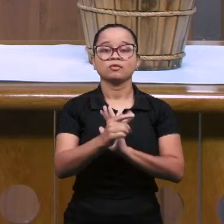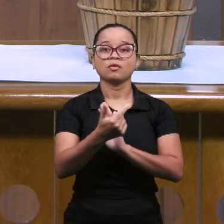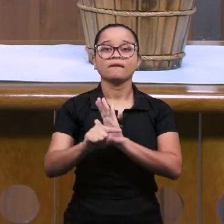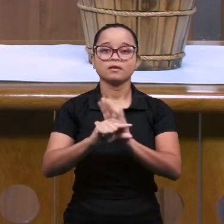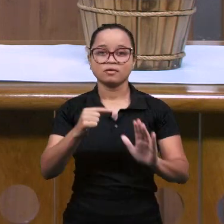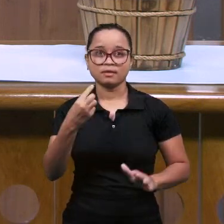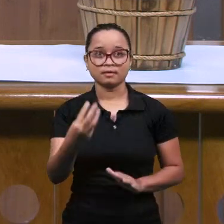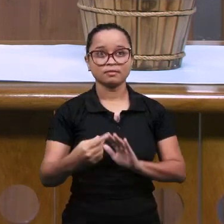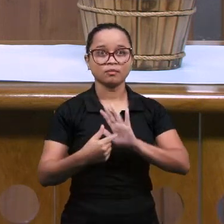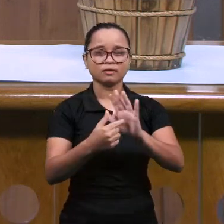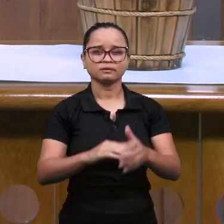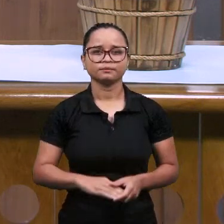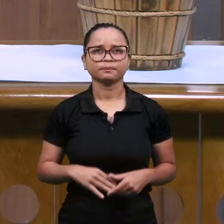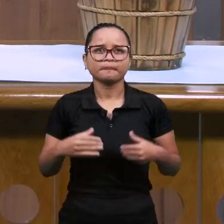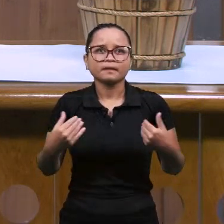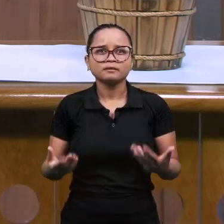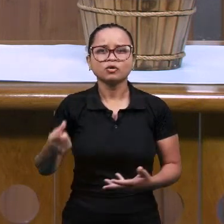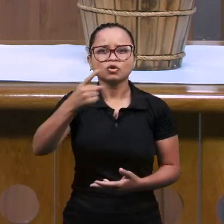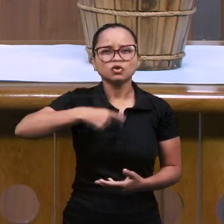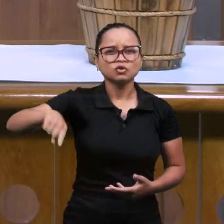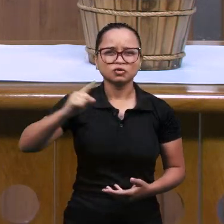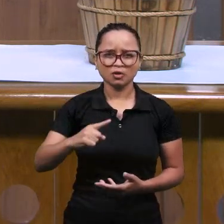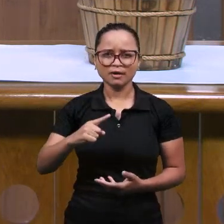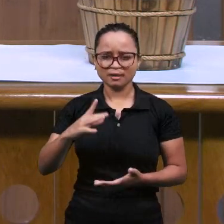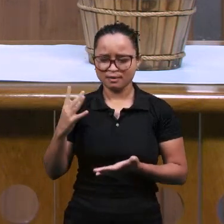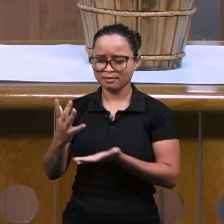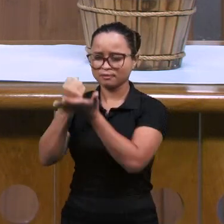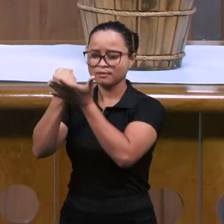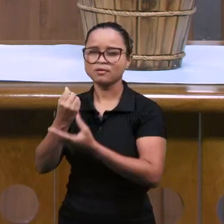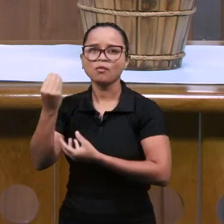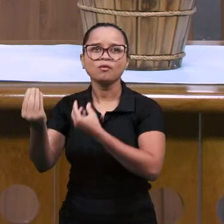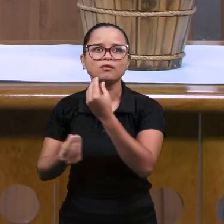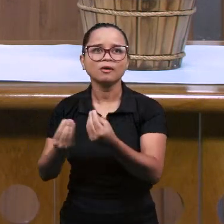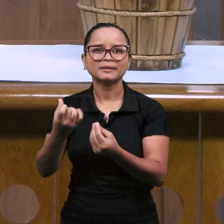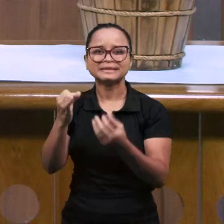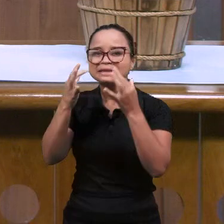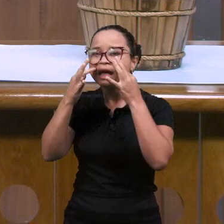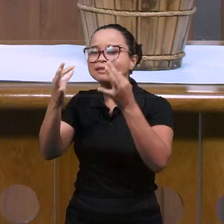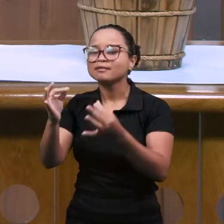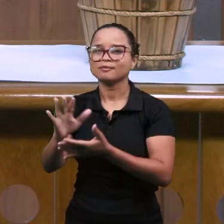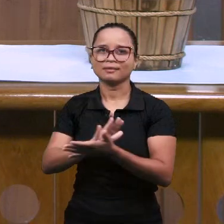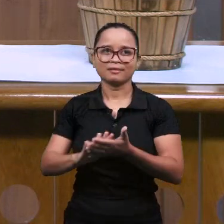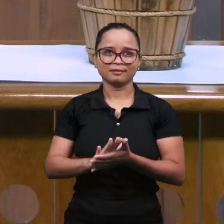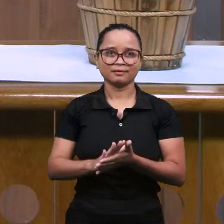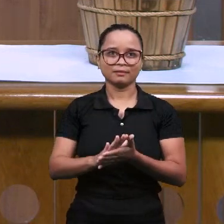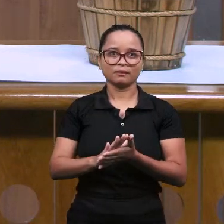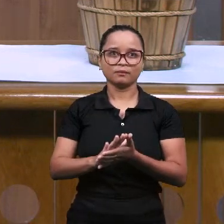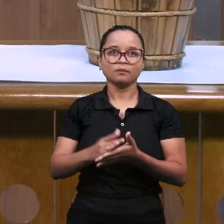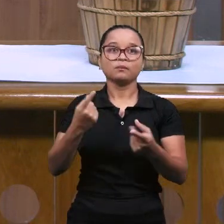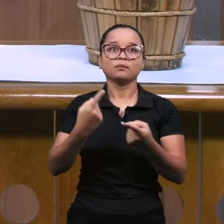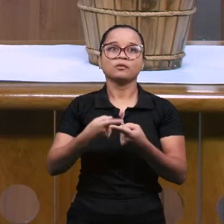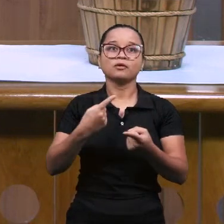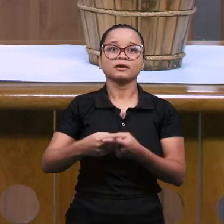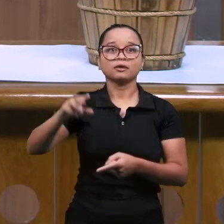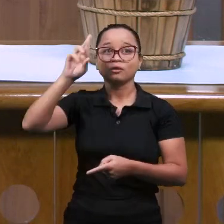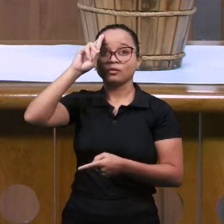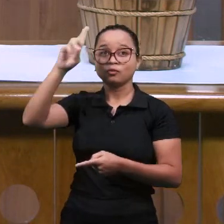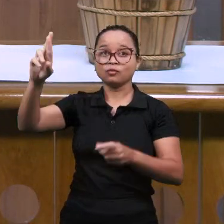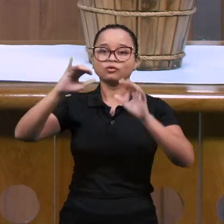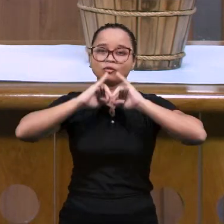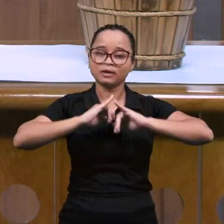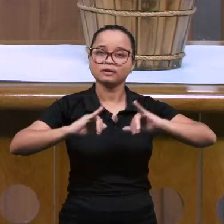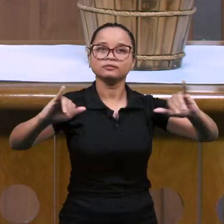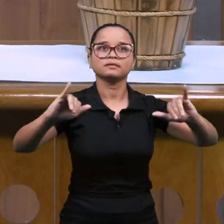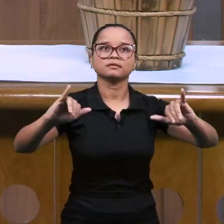échapperons-nous si nous ne faisons pas attention sur ce second salut, lequel a commencé à annoncer par le Seigneur, a été après